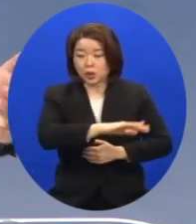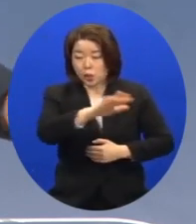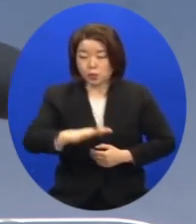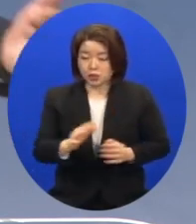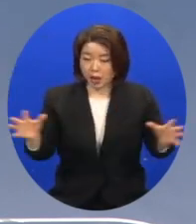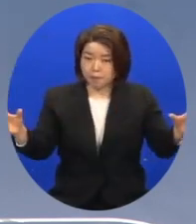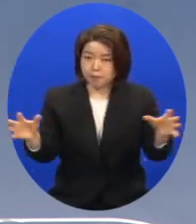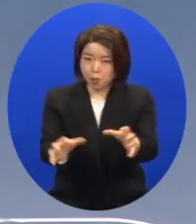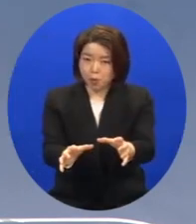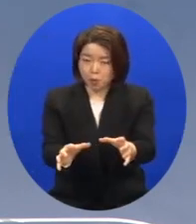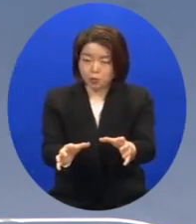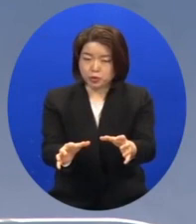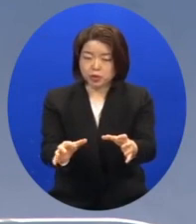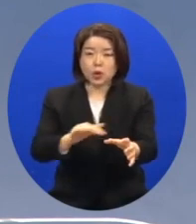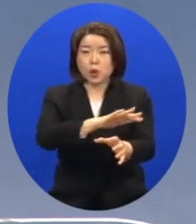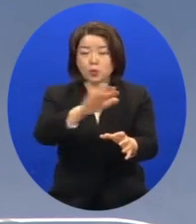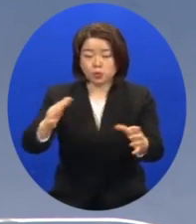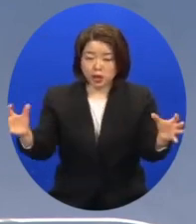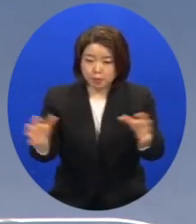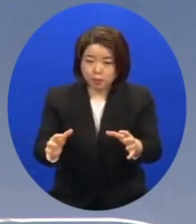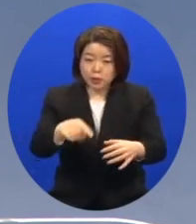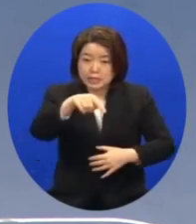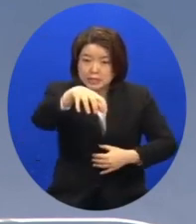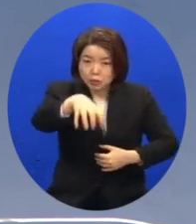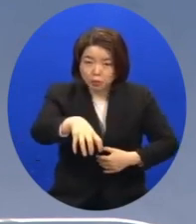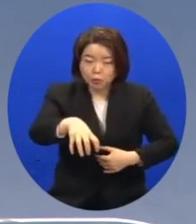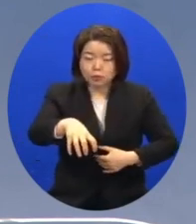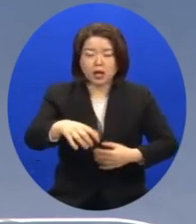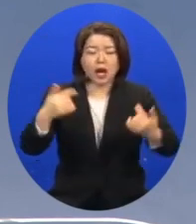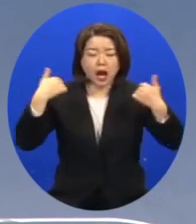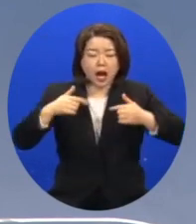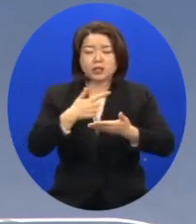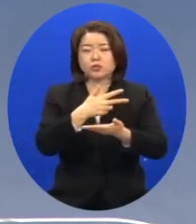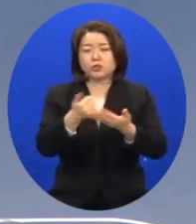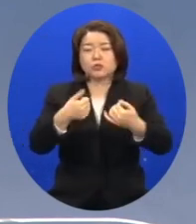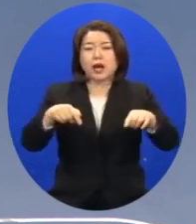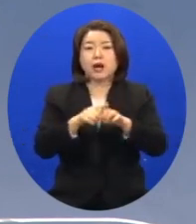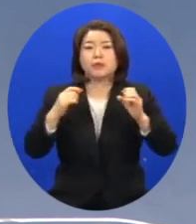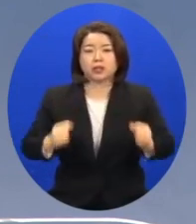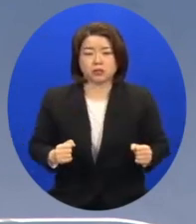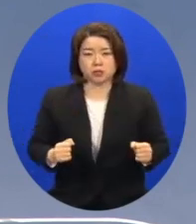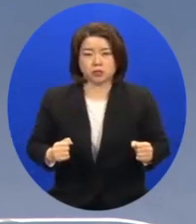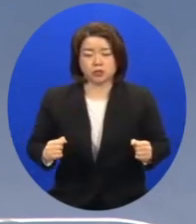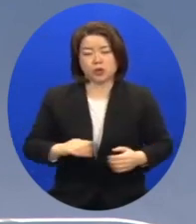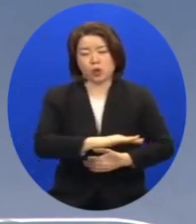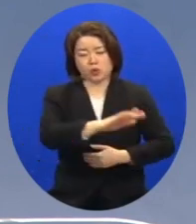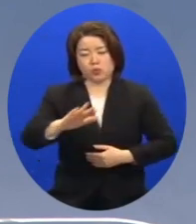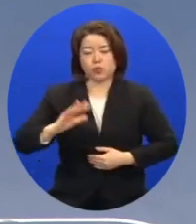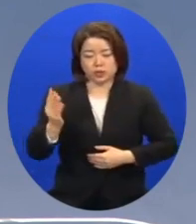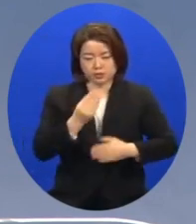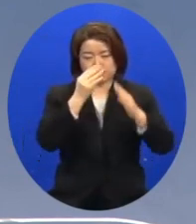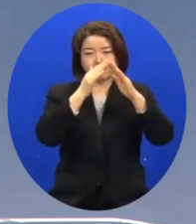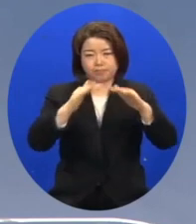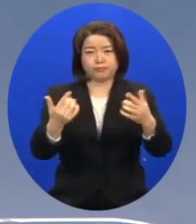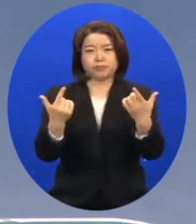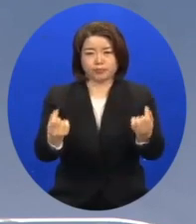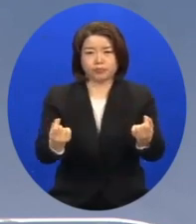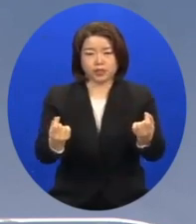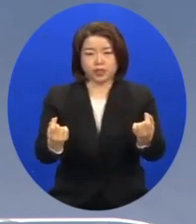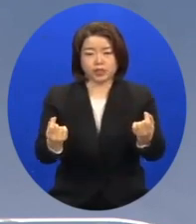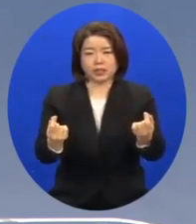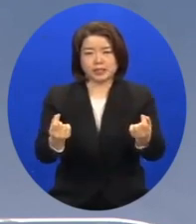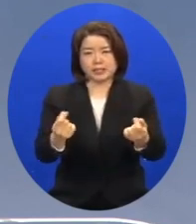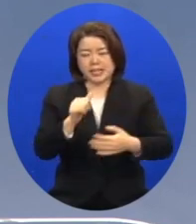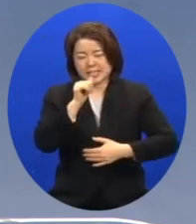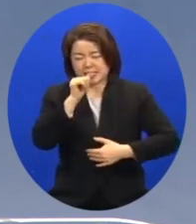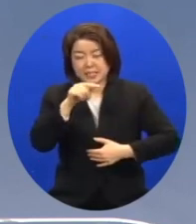우리가 모이는 곳에 항상 주님이 같이 계시지요 그러니 우리가 성전인 것임 절대 4 건물의